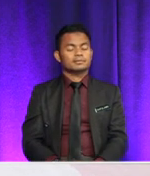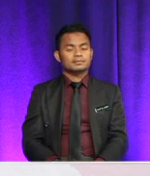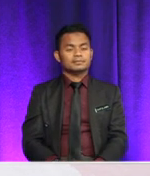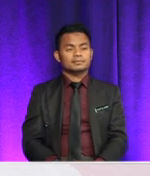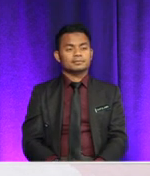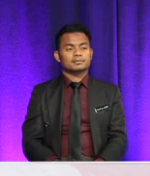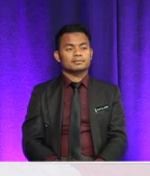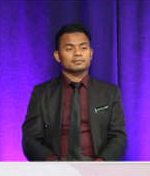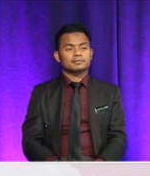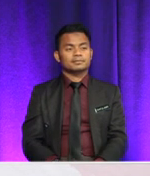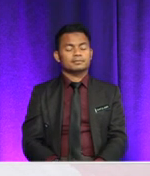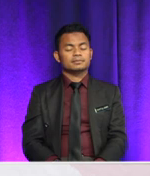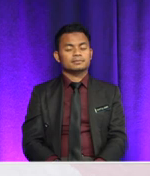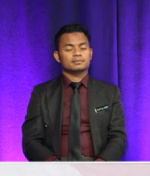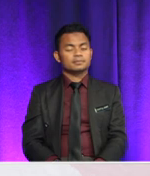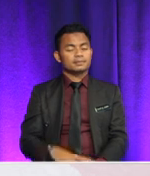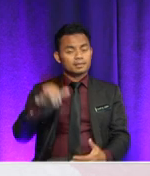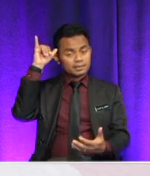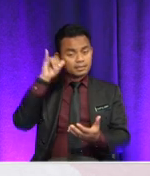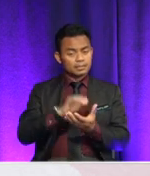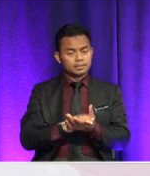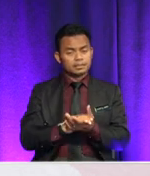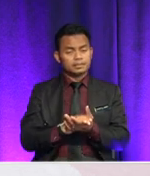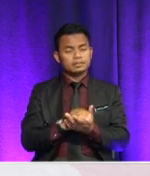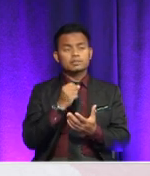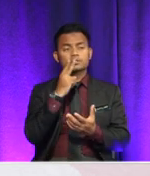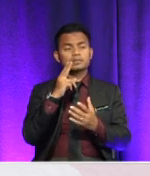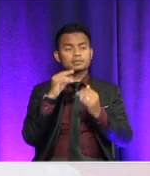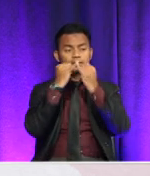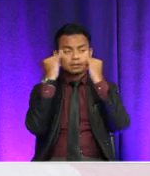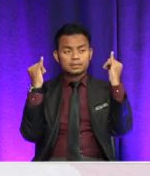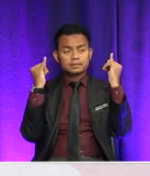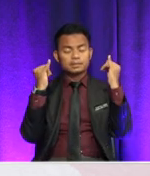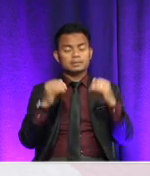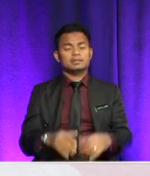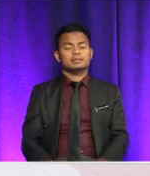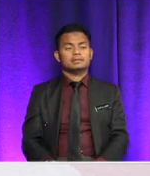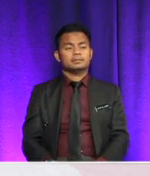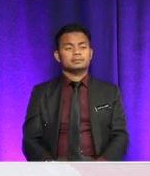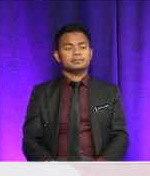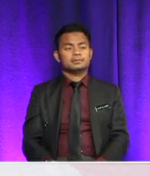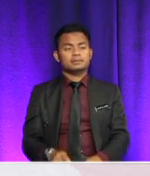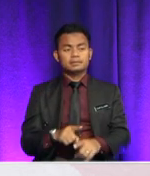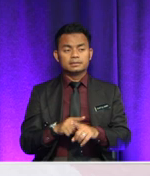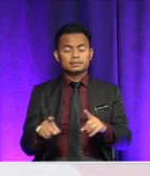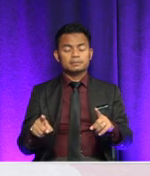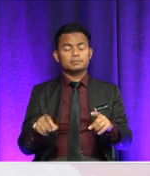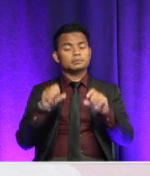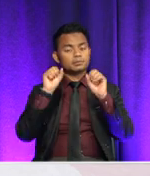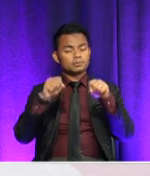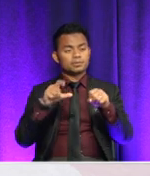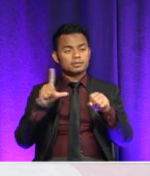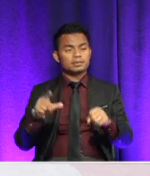sangat yakin suara sangat jelas cuma di tengah-tengah tadi Okelah bolehlah